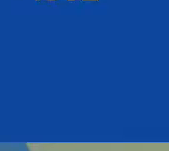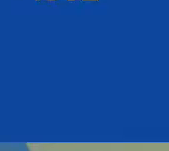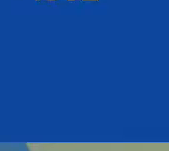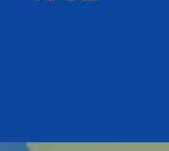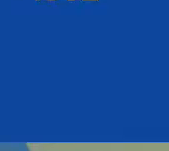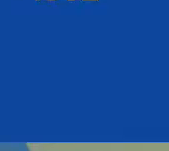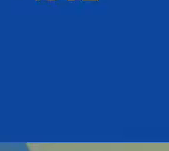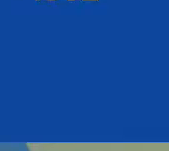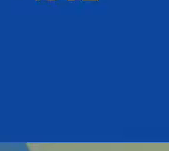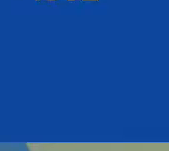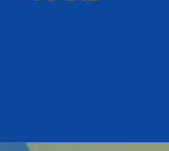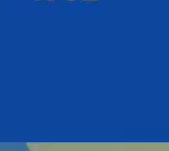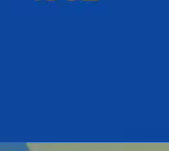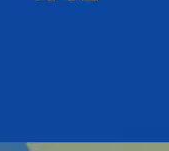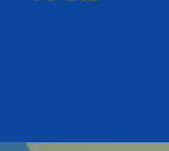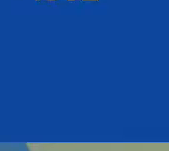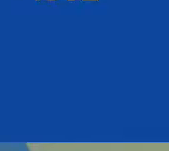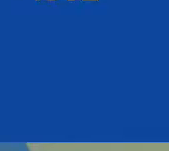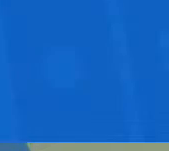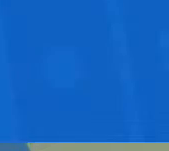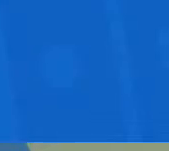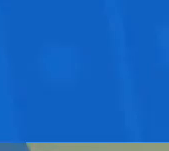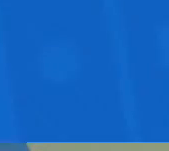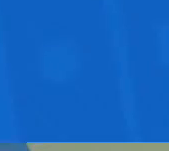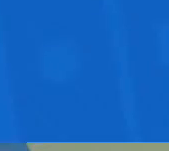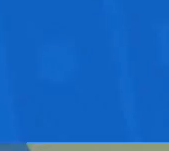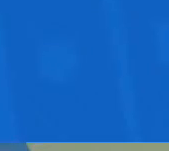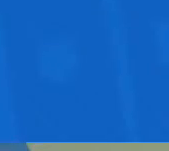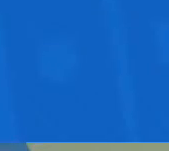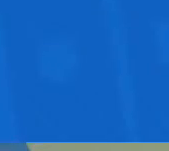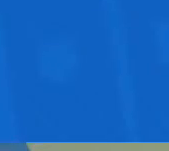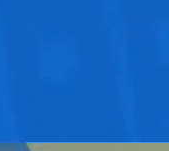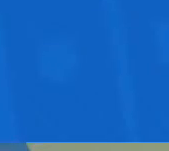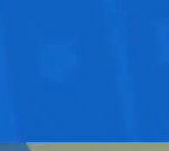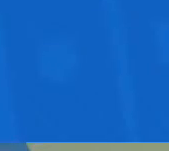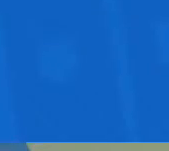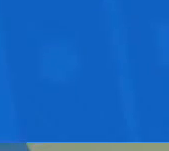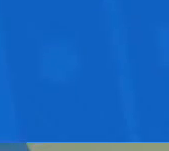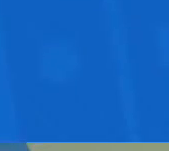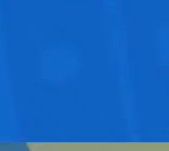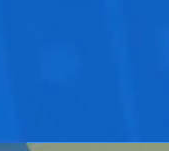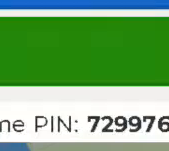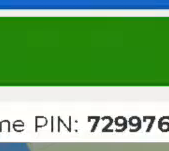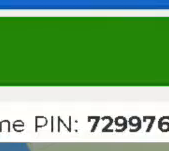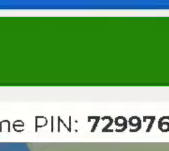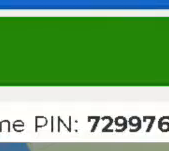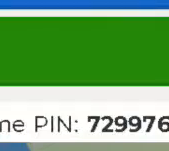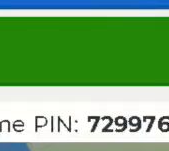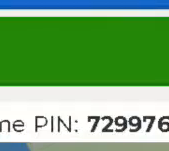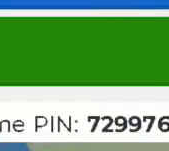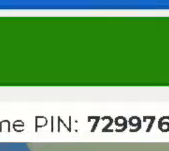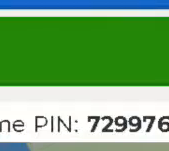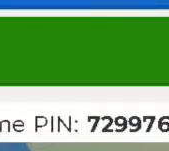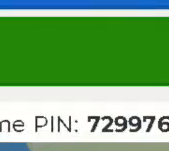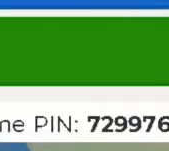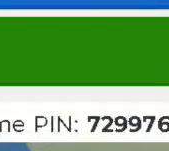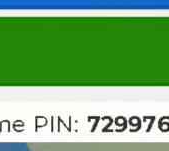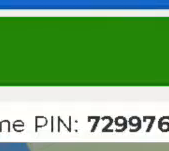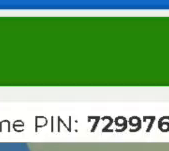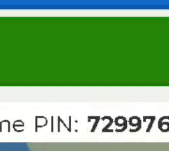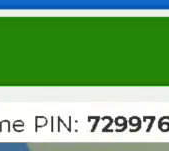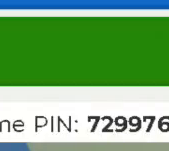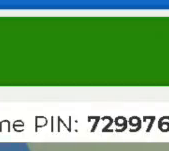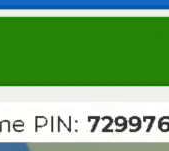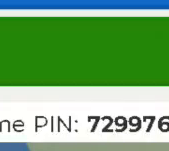Janos Ader Oke baik kita lanjutkan saja ke pertanyaan berikutnya satu tahun cahaya setara dengan